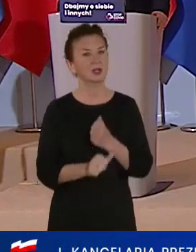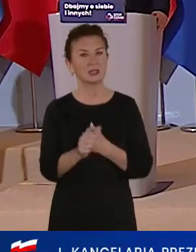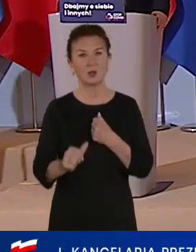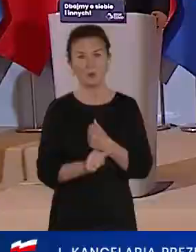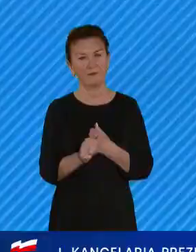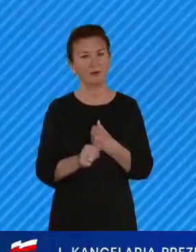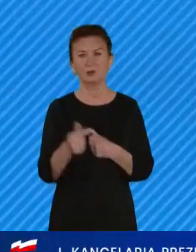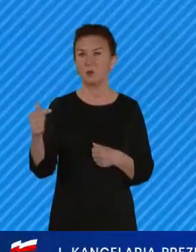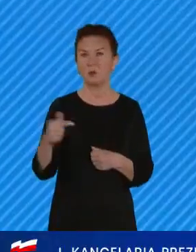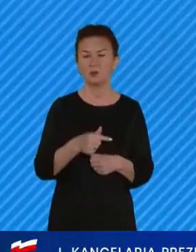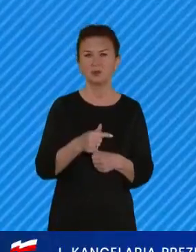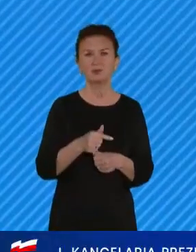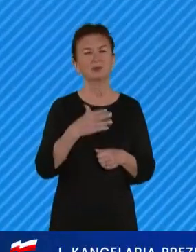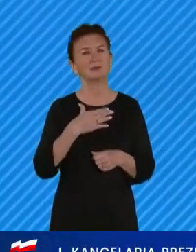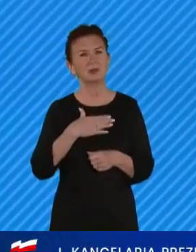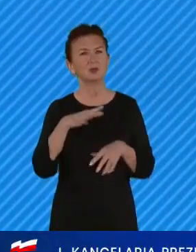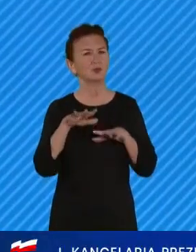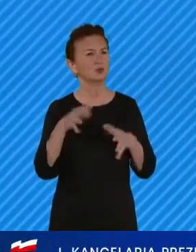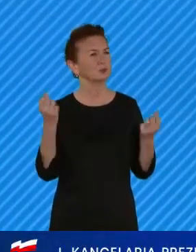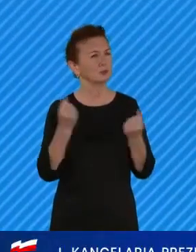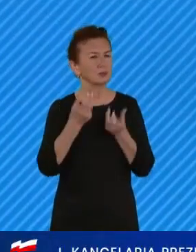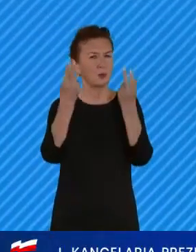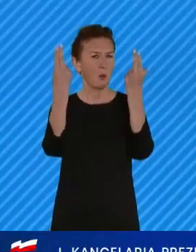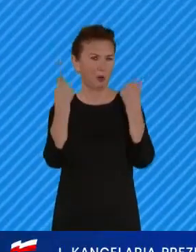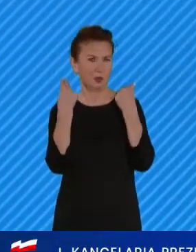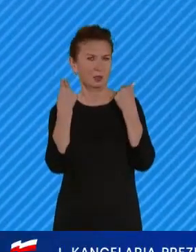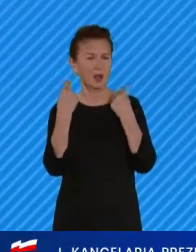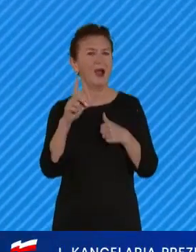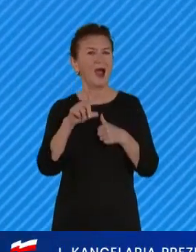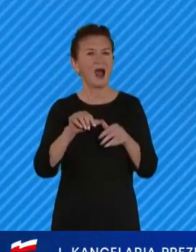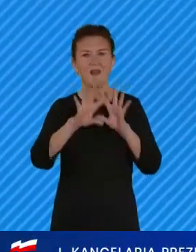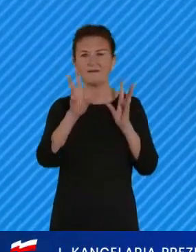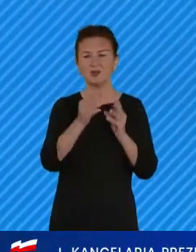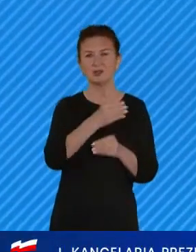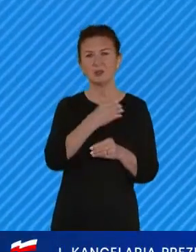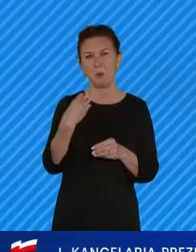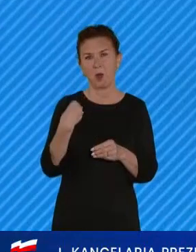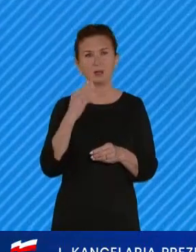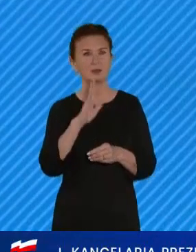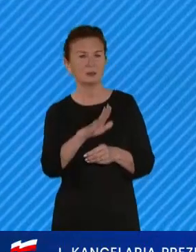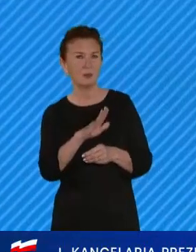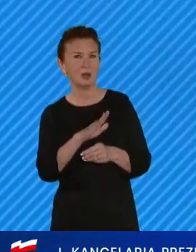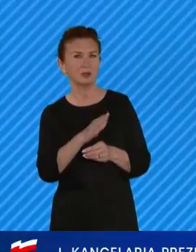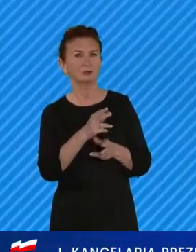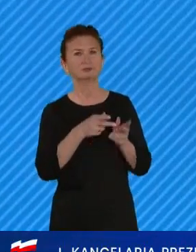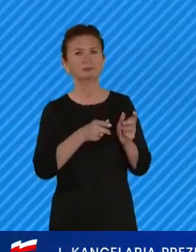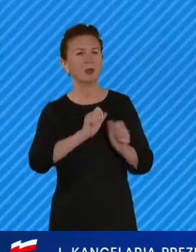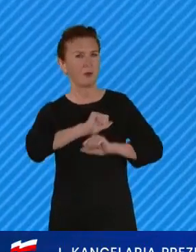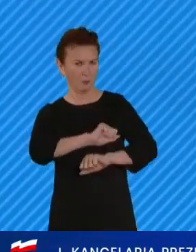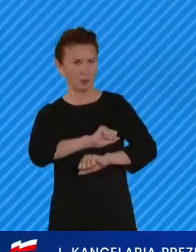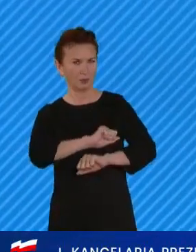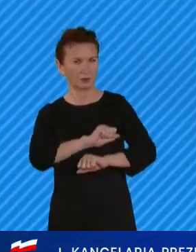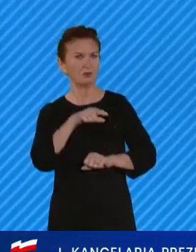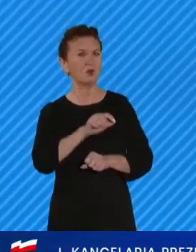musimy uzbroić się w pokorę, ale pamiętajmy też, że wszyscy Polacy dysponują bronią. Tą bronią jest